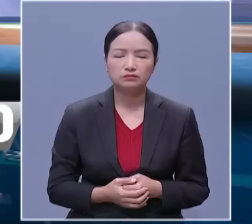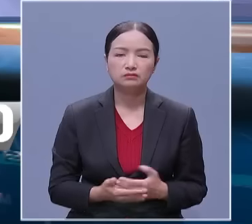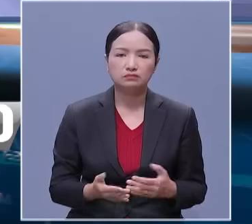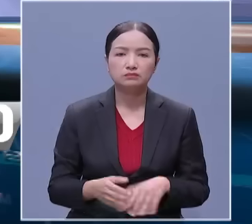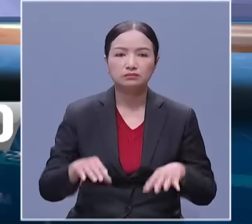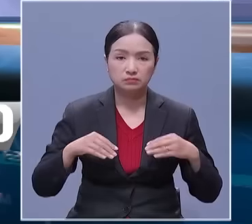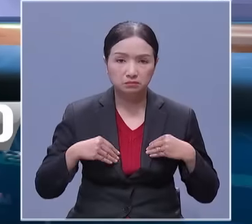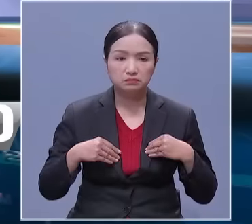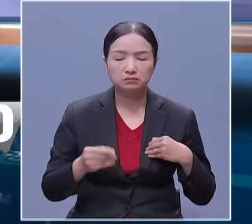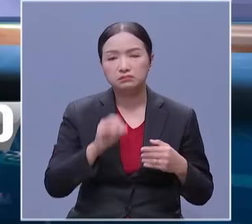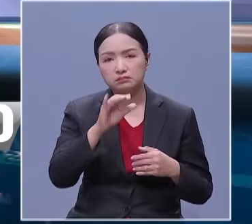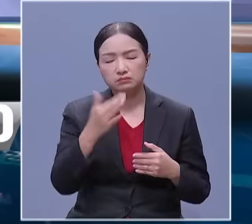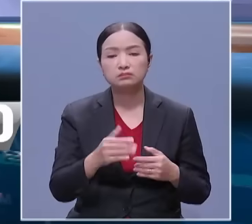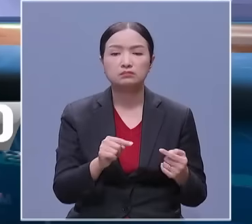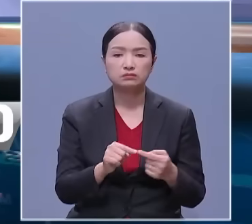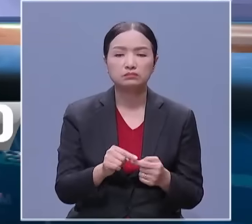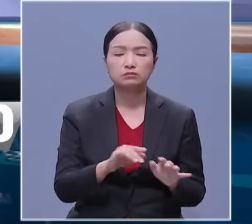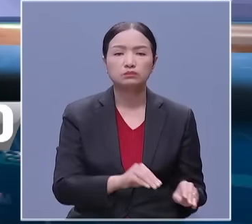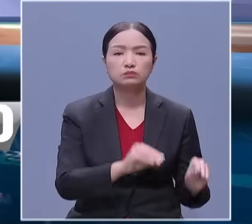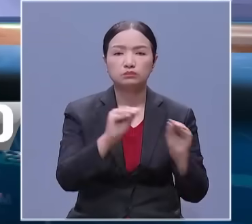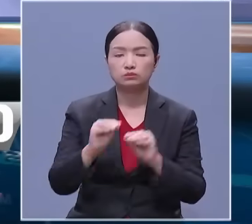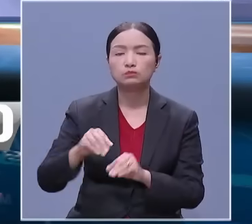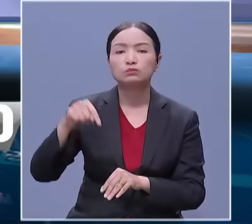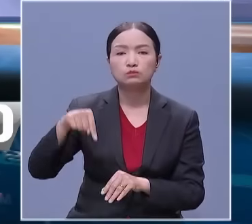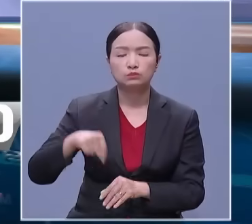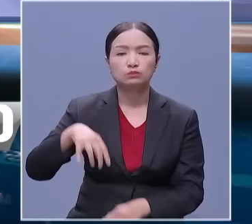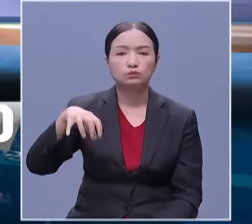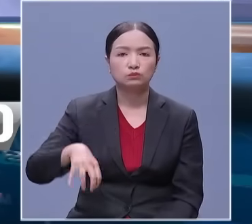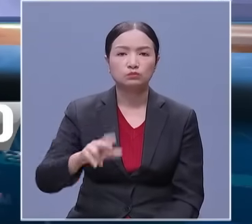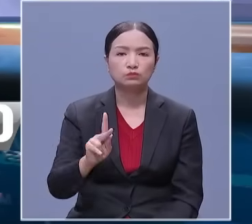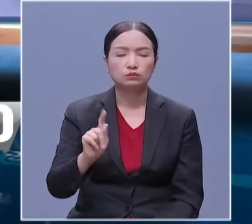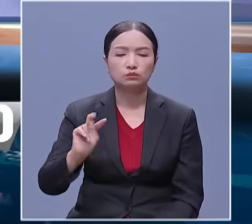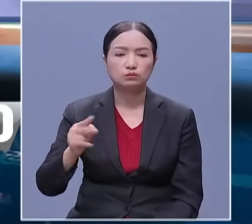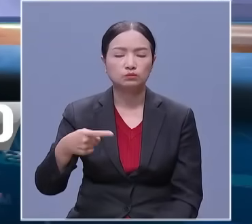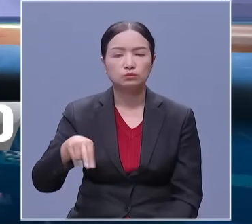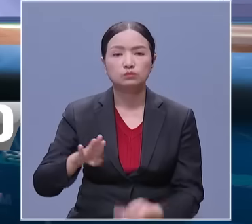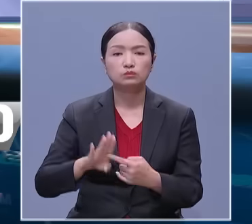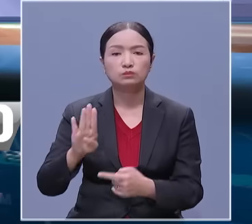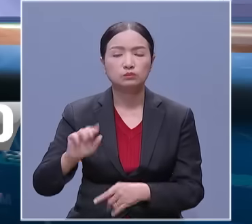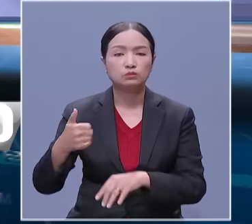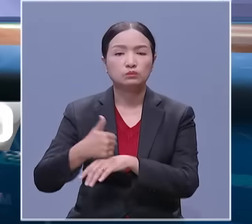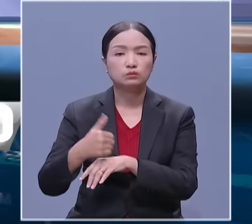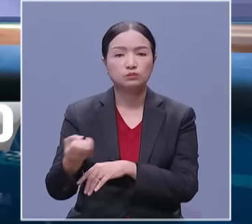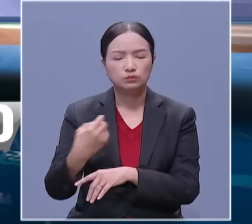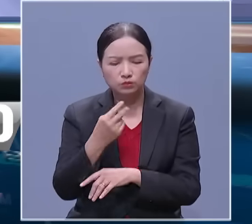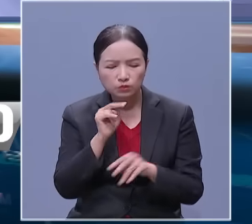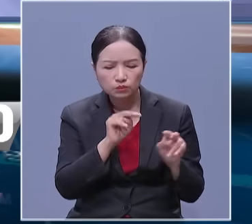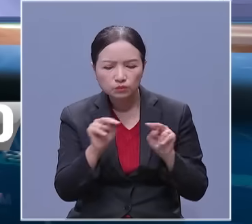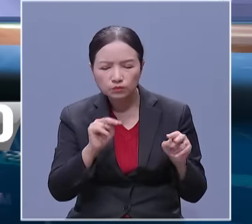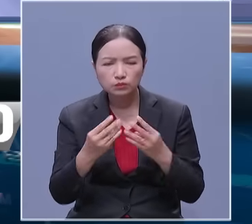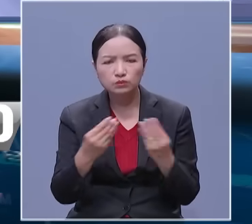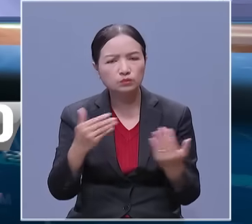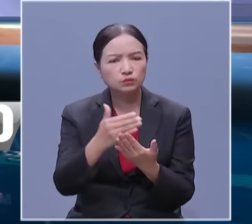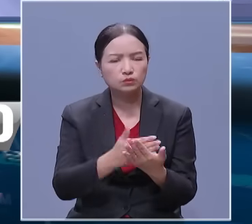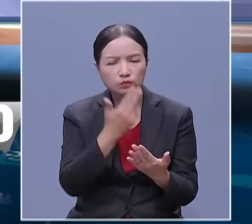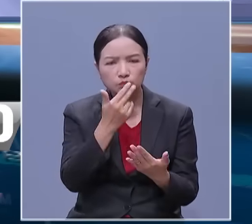รับนะคะว่าอย่างที่บอกคือพอคดีเนี่ยย้ายมาอยู่ในส่วนของกองปราบแล้วเมื่อกี้ฟังบิ๊กก้องแล้วคือท่านบอกว่าเดี๋ยวต้องไปดูในรายละเอียด